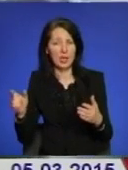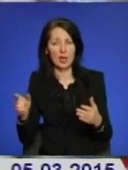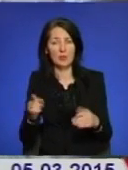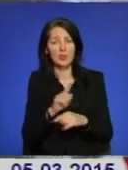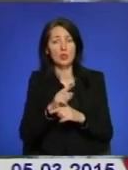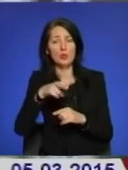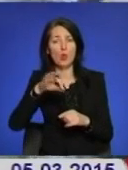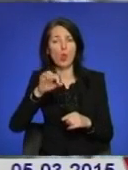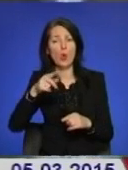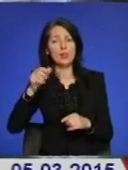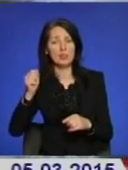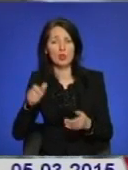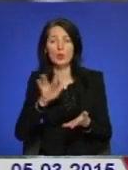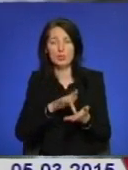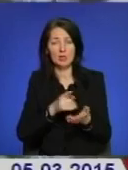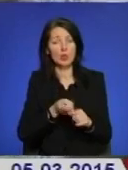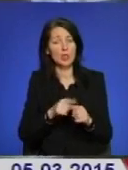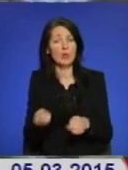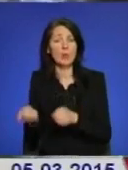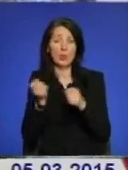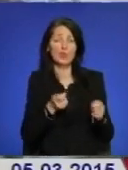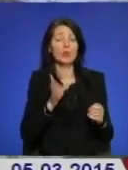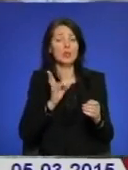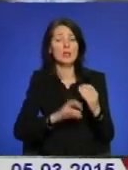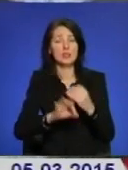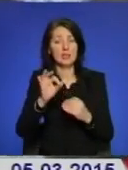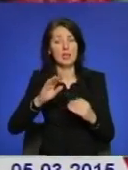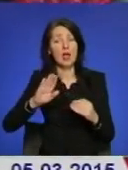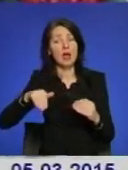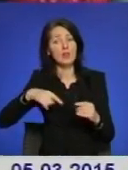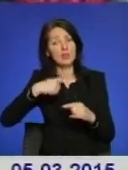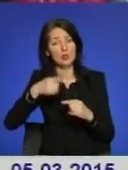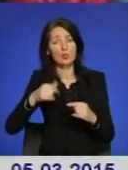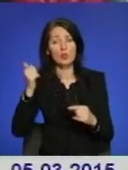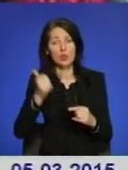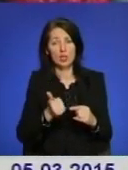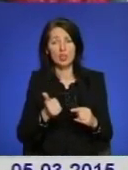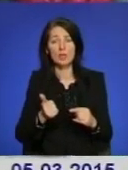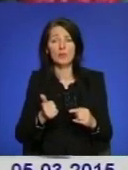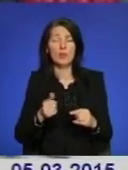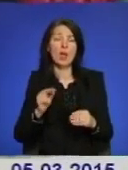схід. А вже наступного тижня у навчальному закладі плестимуть маскувальні сітки для військових.